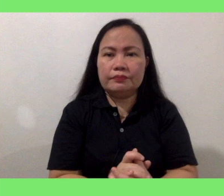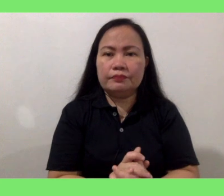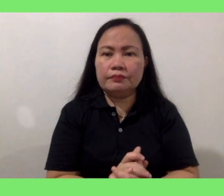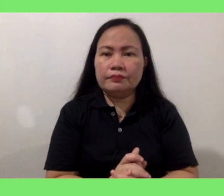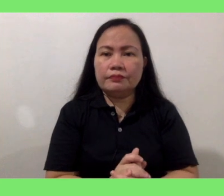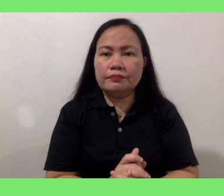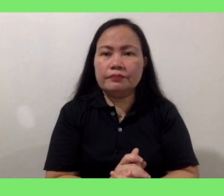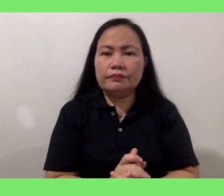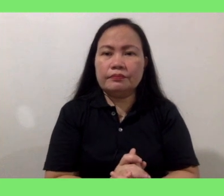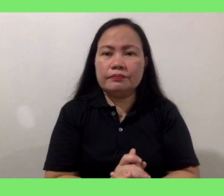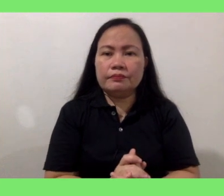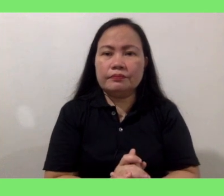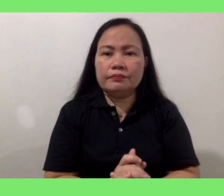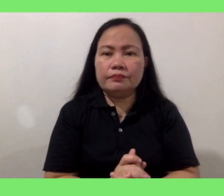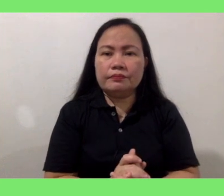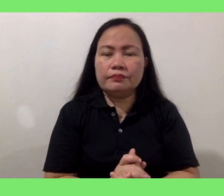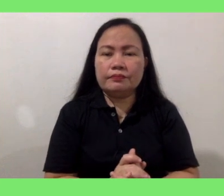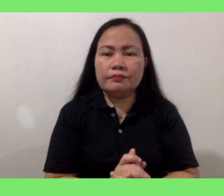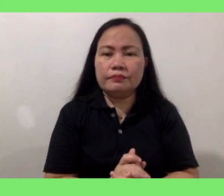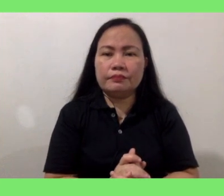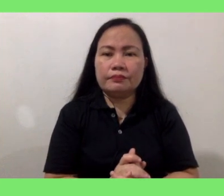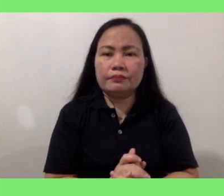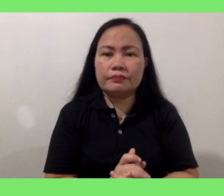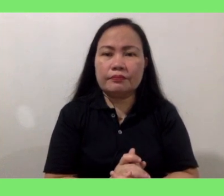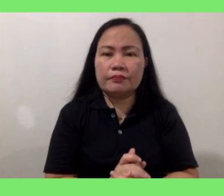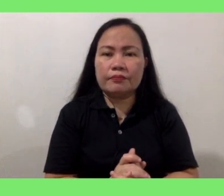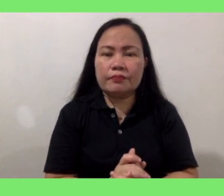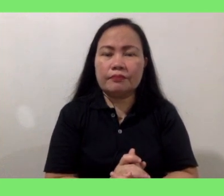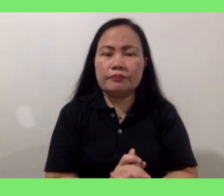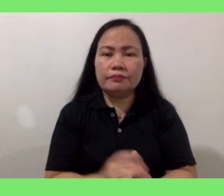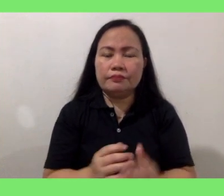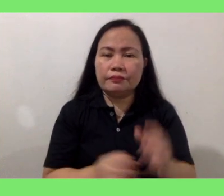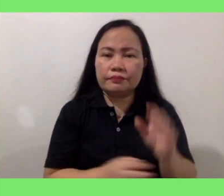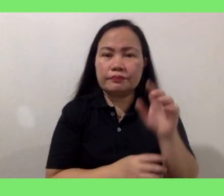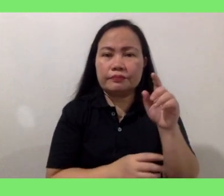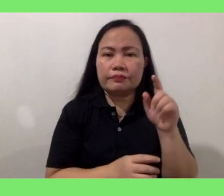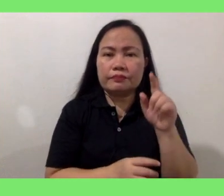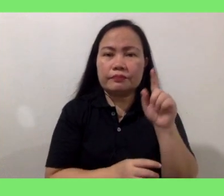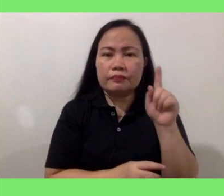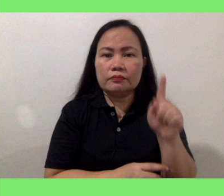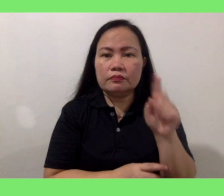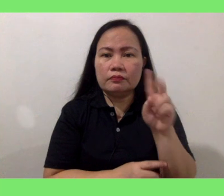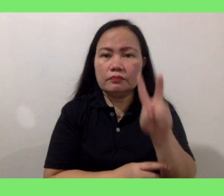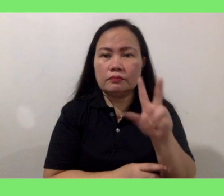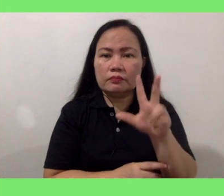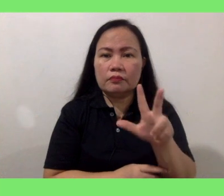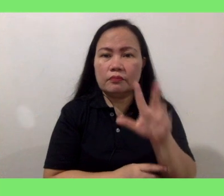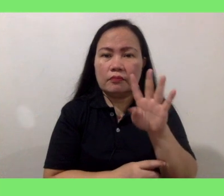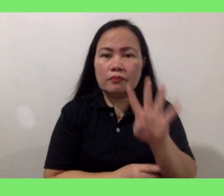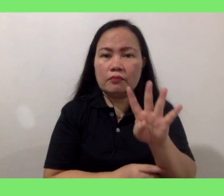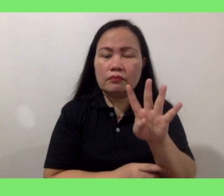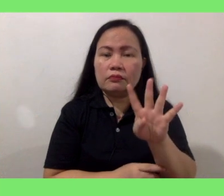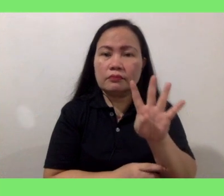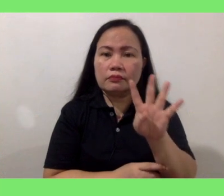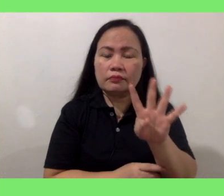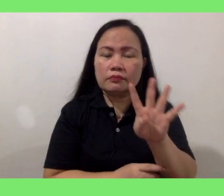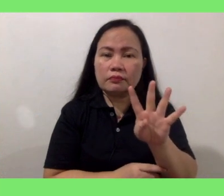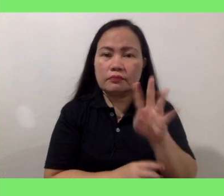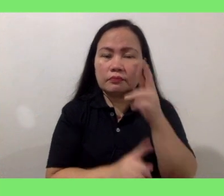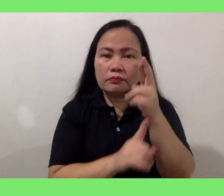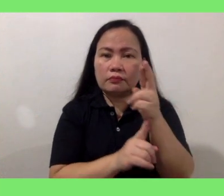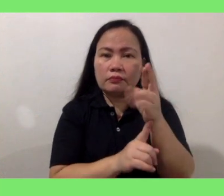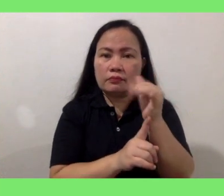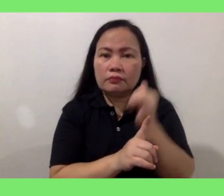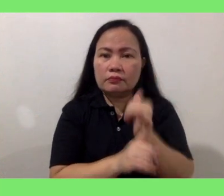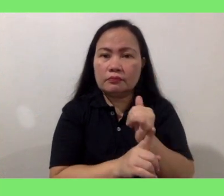then ray CB or CA. Okay? So, I have here 1, 2, 3,